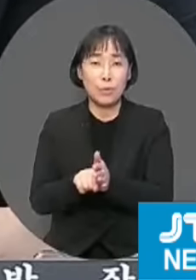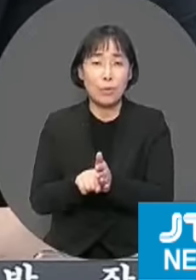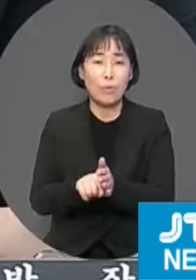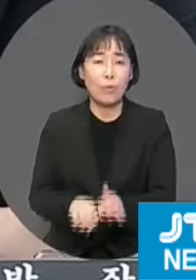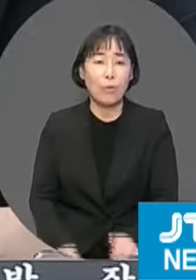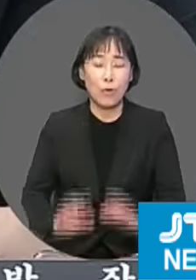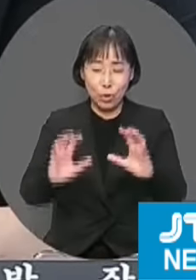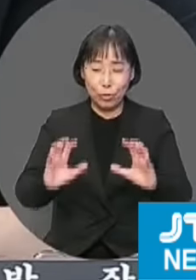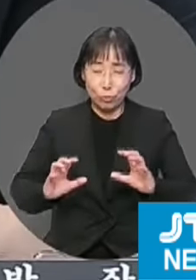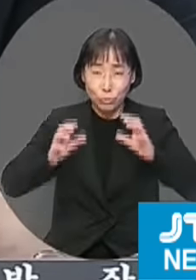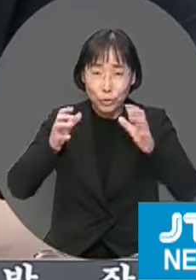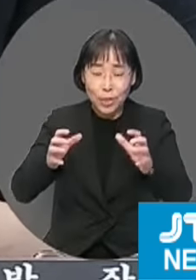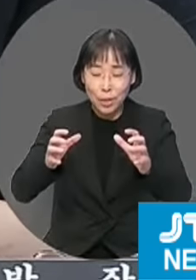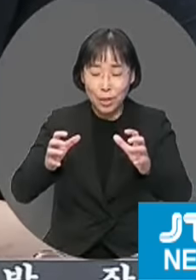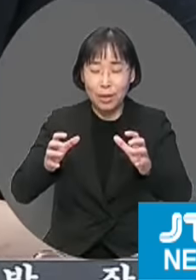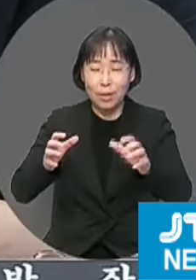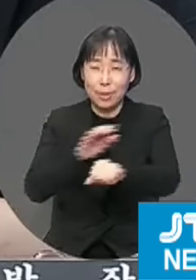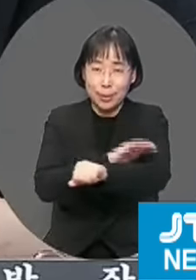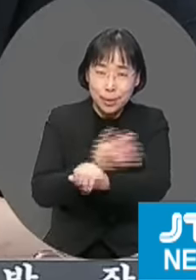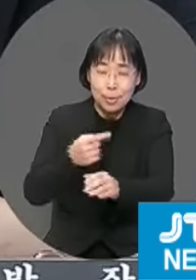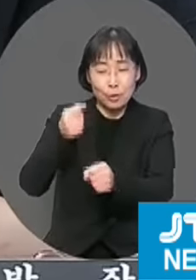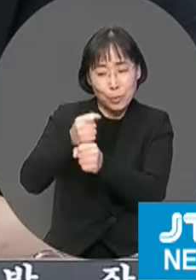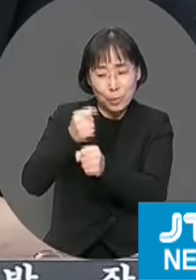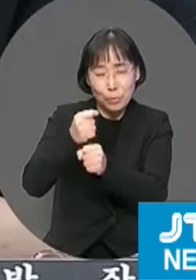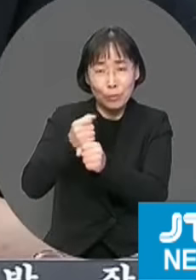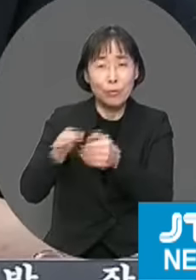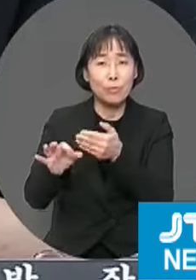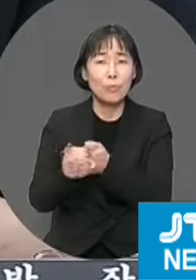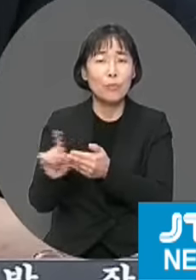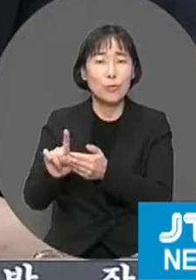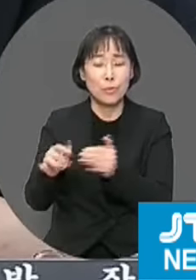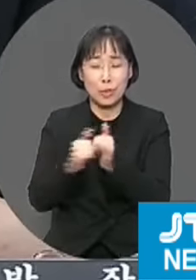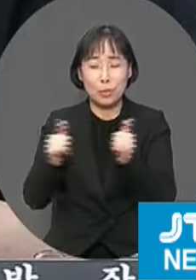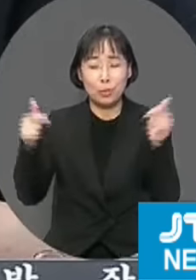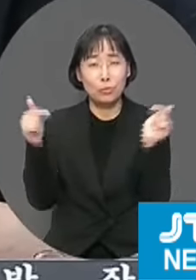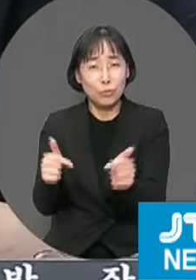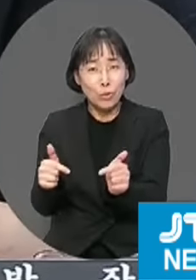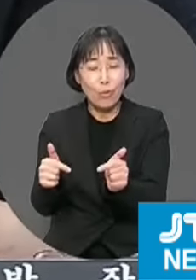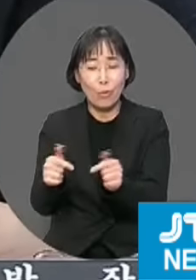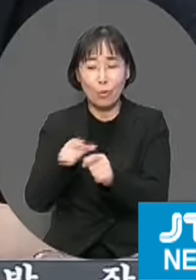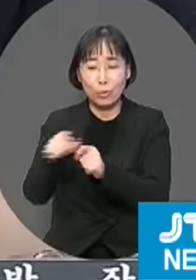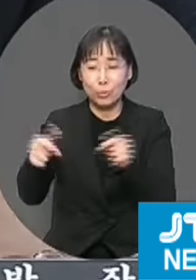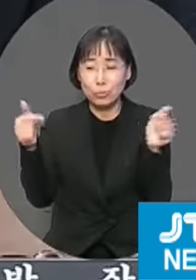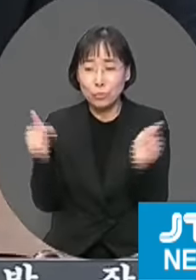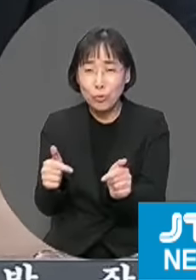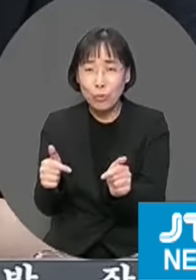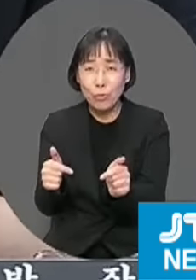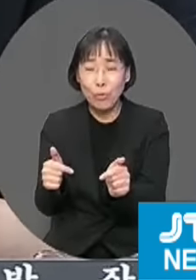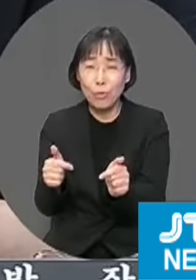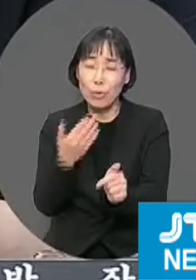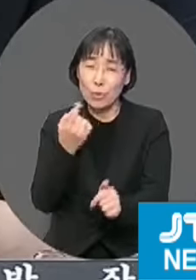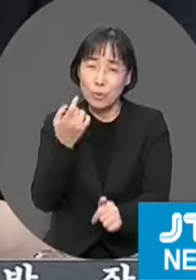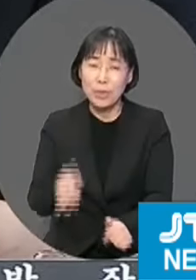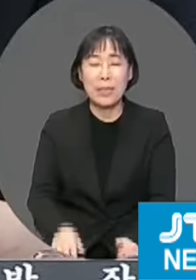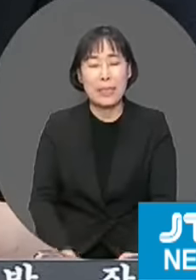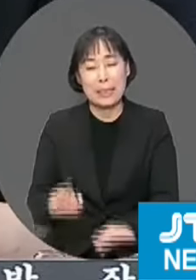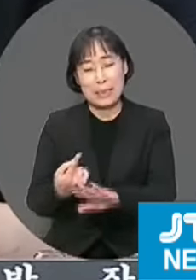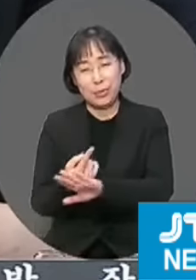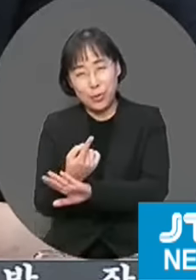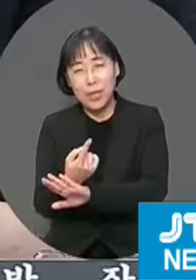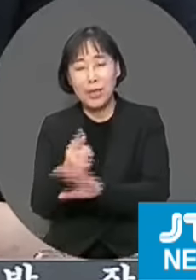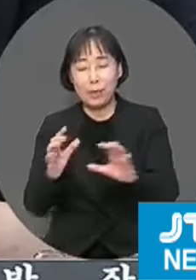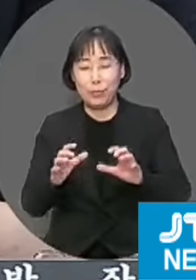국제 제작 역량 강화하는 게 아니잖아요. 네, 그 대신 뭐 특파원이 많은 뉴스를 생산하긴 하지만 네. 그 외에 다른 소스로